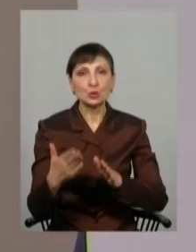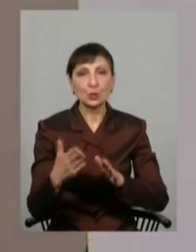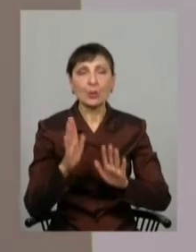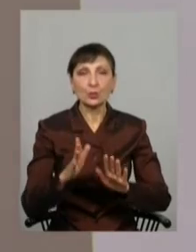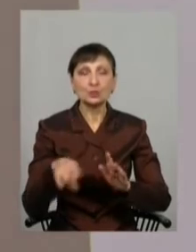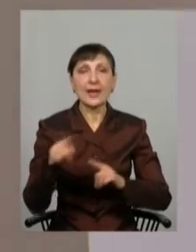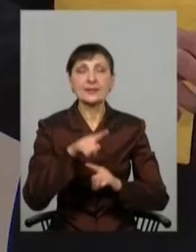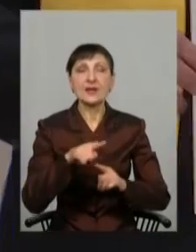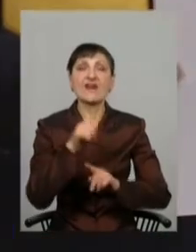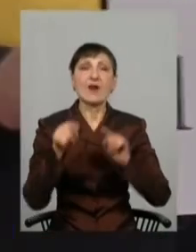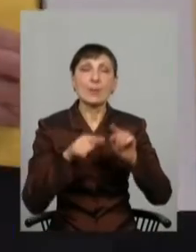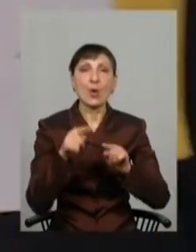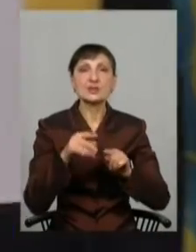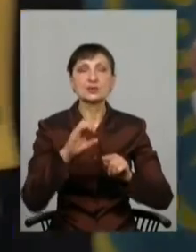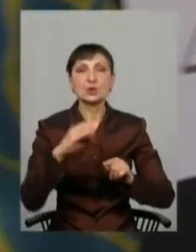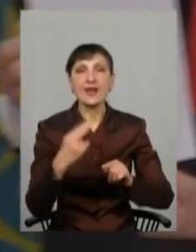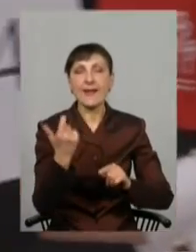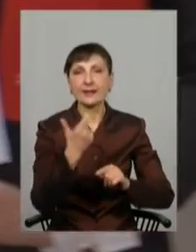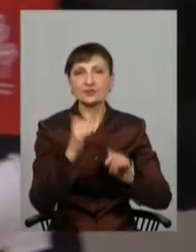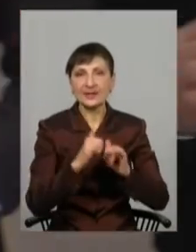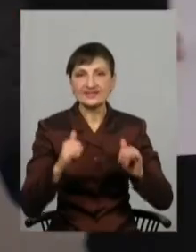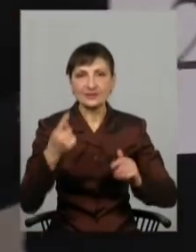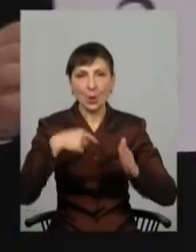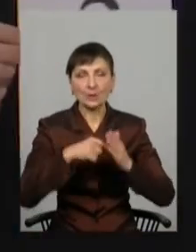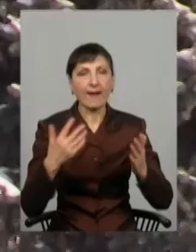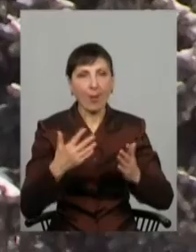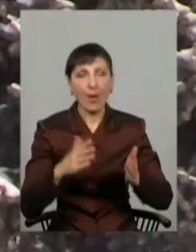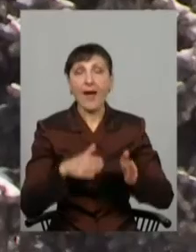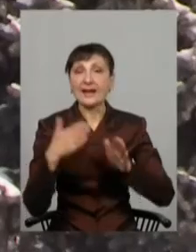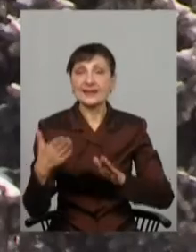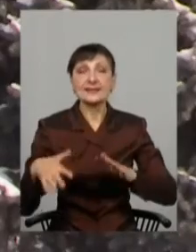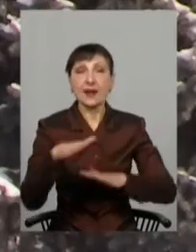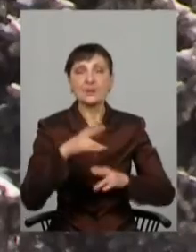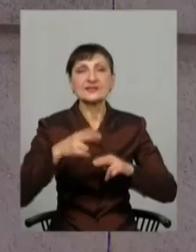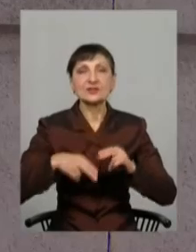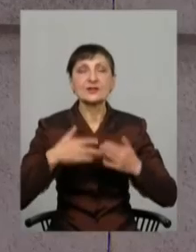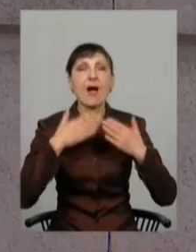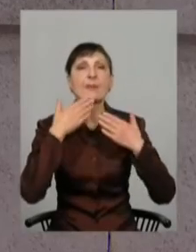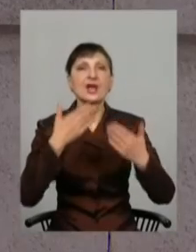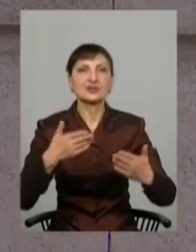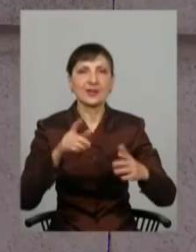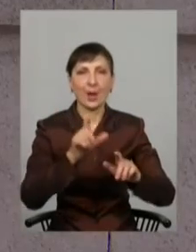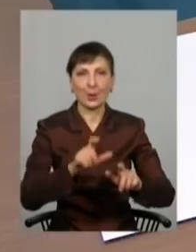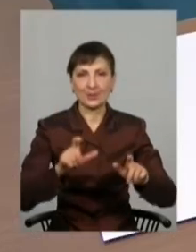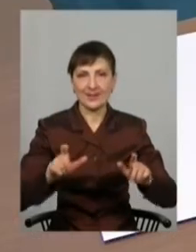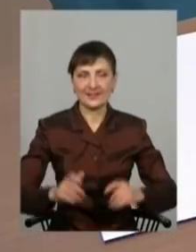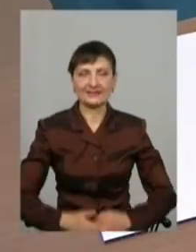будут подниматься вопросы социально-экономического развития города. А третий раунд завершится обращением к избирателям.